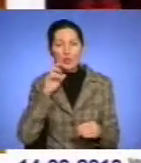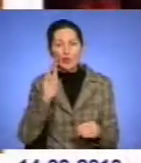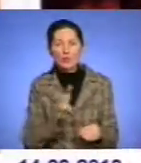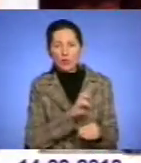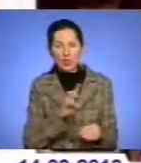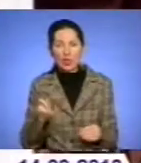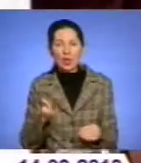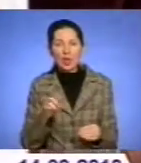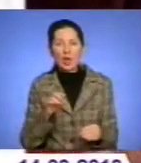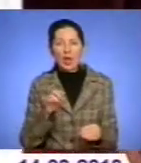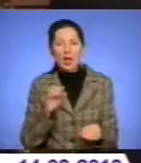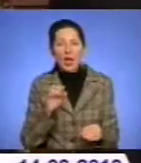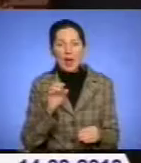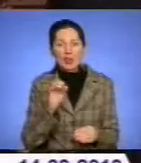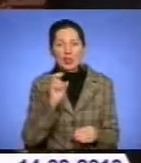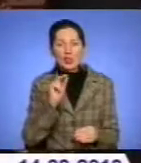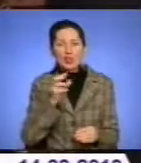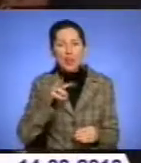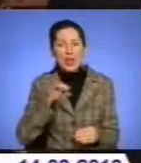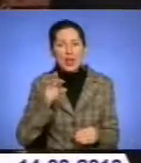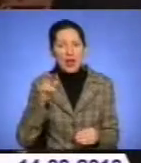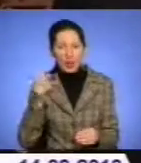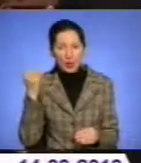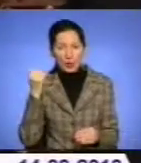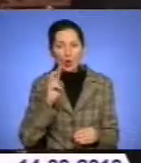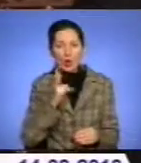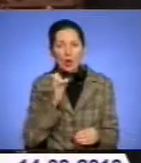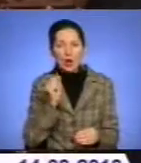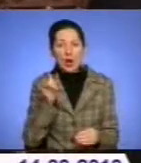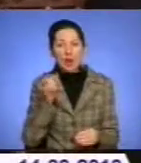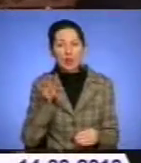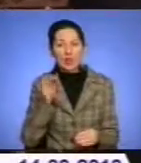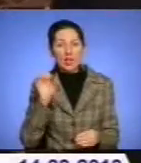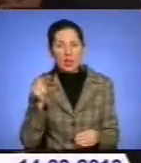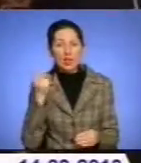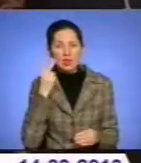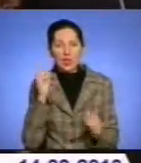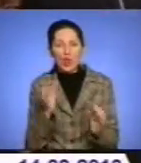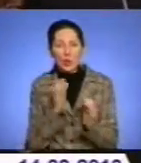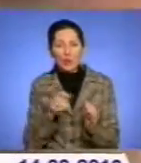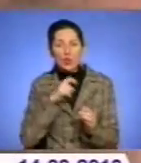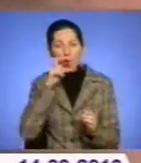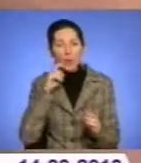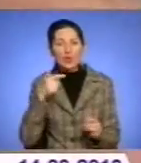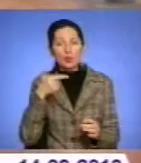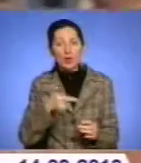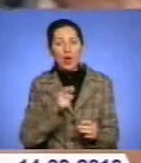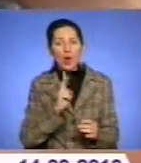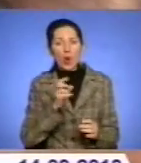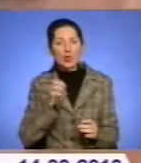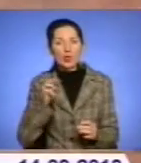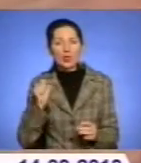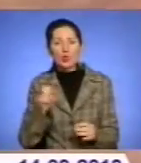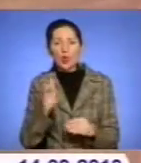Степана Чміля. Окрім цього, у минулому кардинал Берголіо завжди опікувався Українською греко-католицькою церквою в